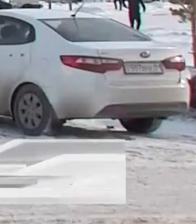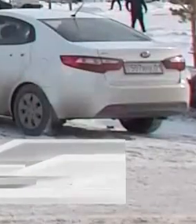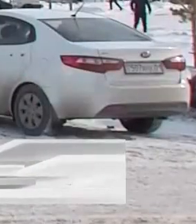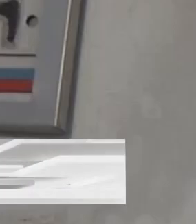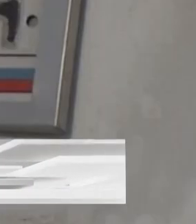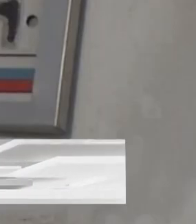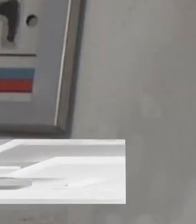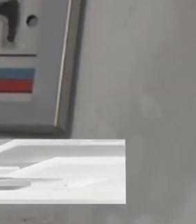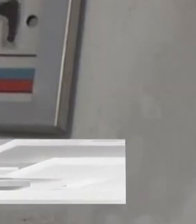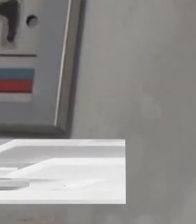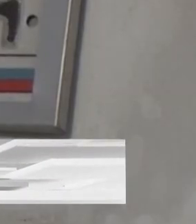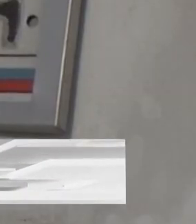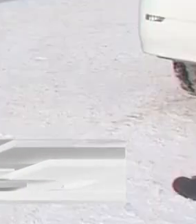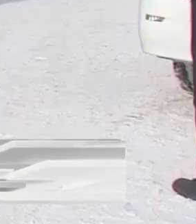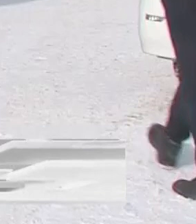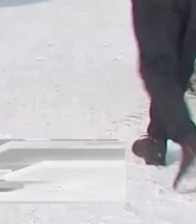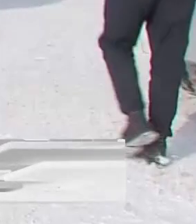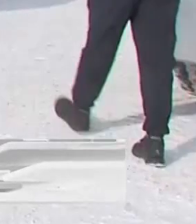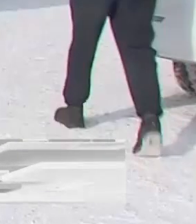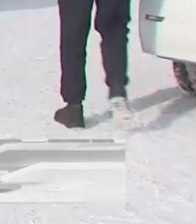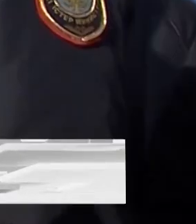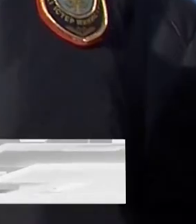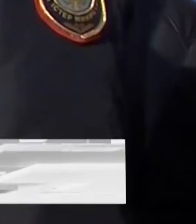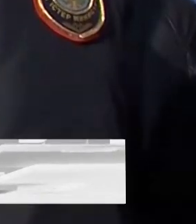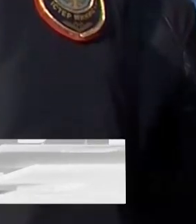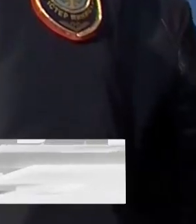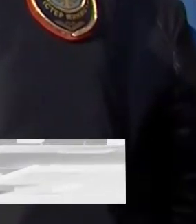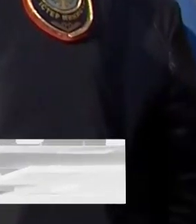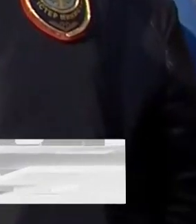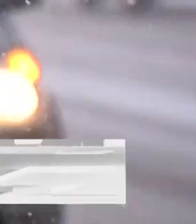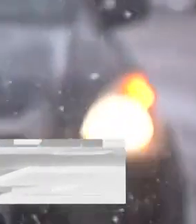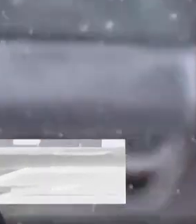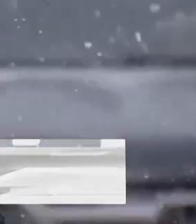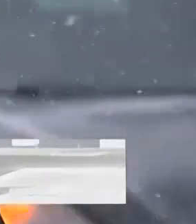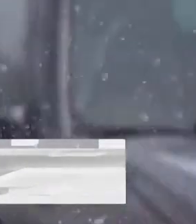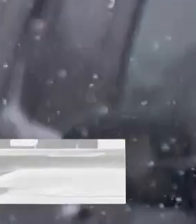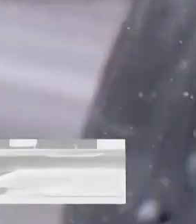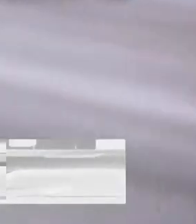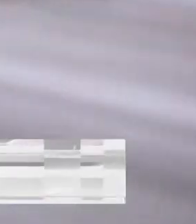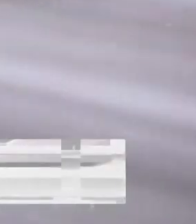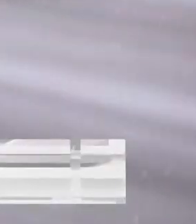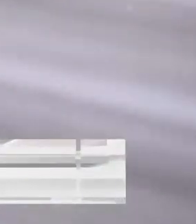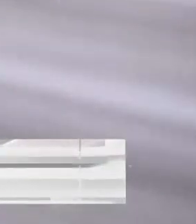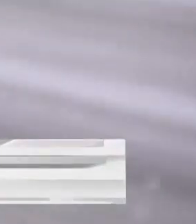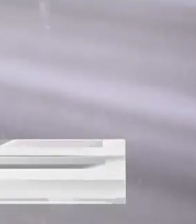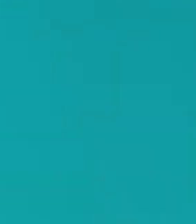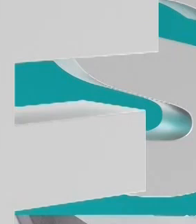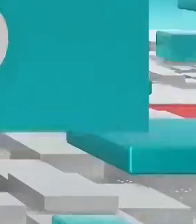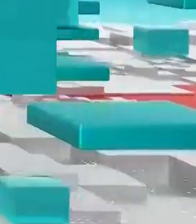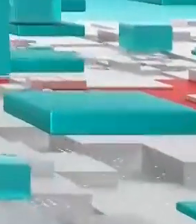Көліктерді тіркеуге қатысты шу басылар емес. Ішкі істер министрлігі мәселені қалай шешпек? Мен Мерекәлі Асқар, тараптар